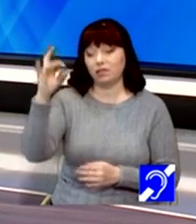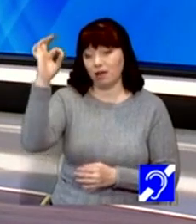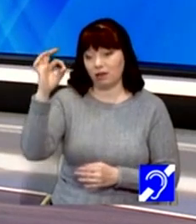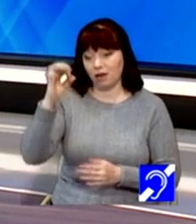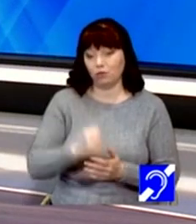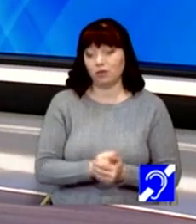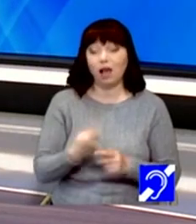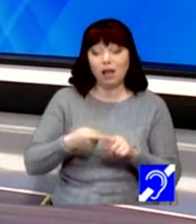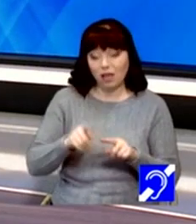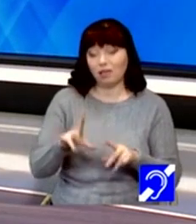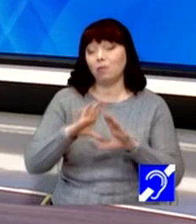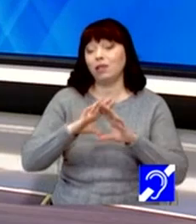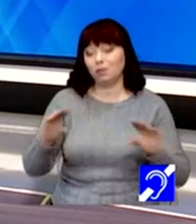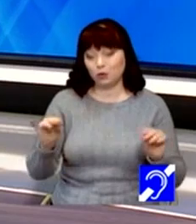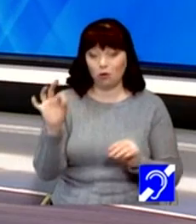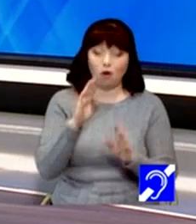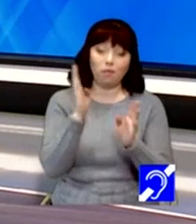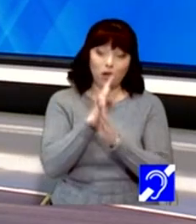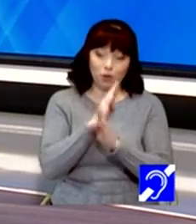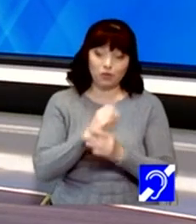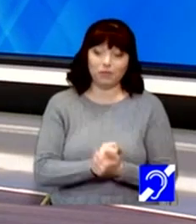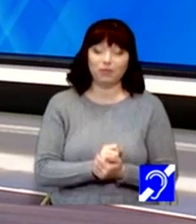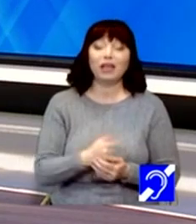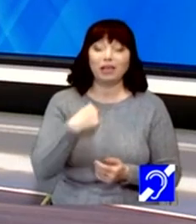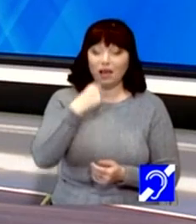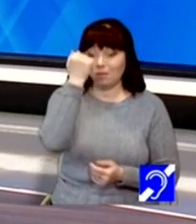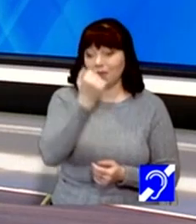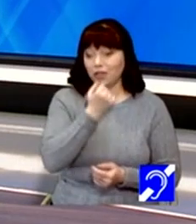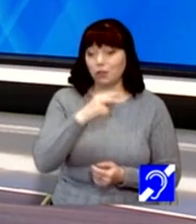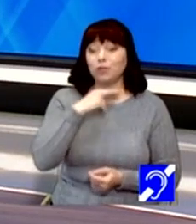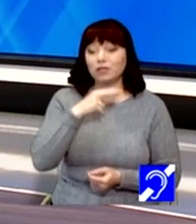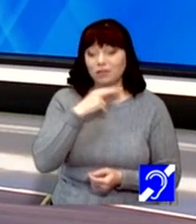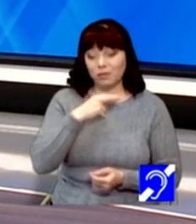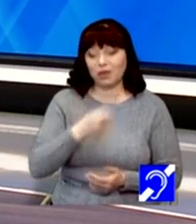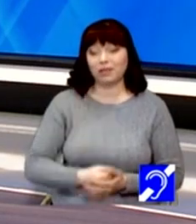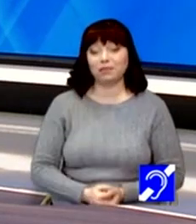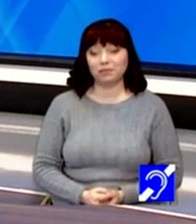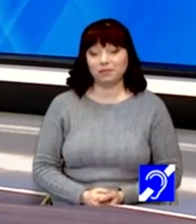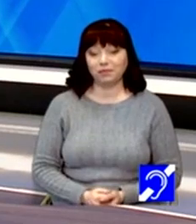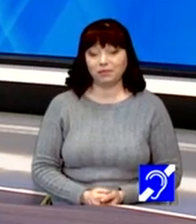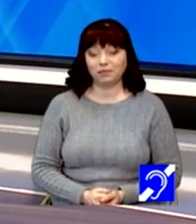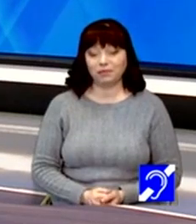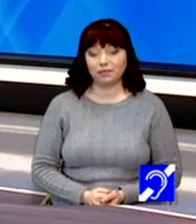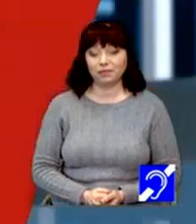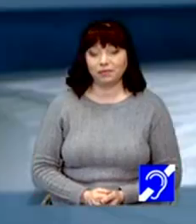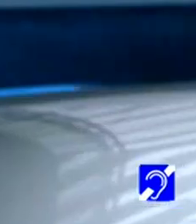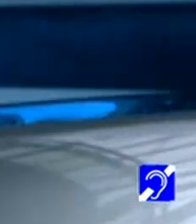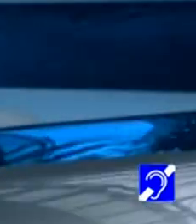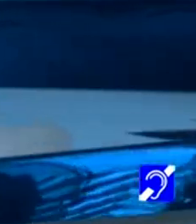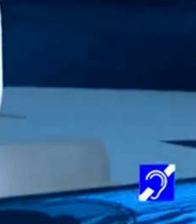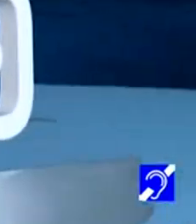de grade acestea au fost informațiile despre vreme sunt Florinel Constantinescu și vă mulțumesc pentru atenție pe curând